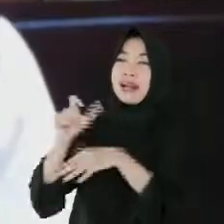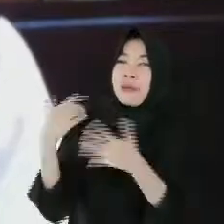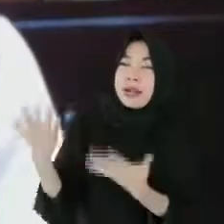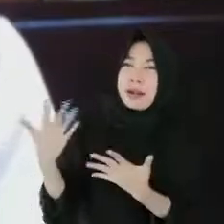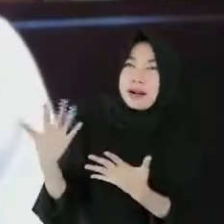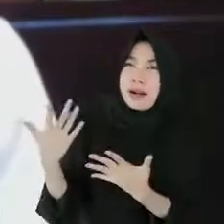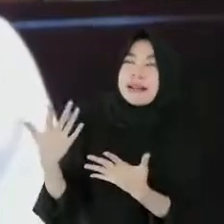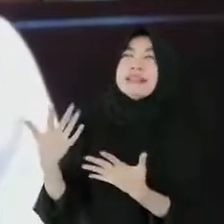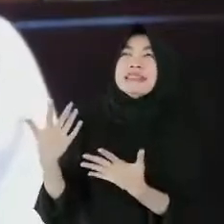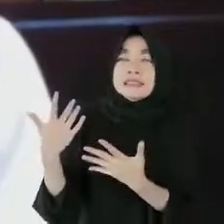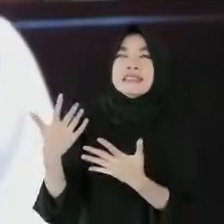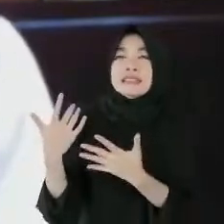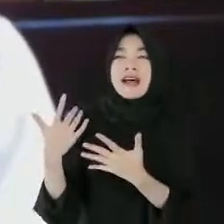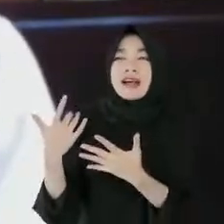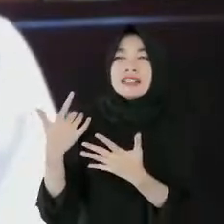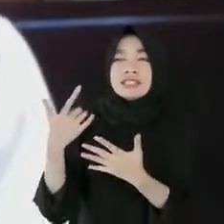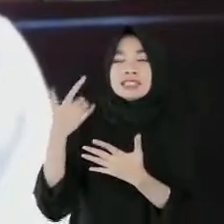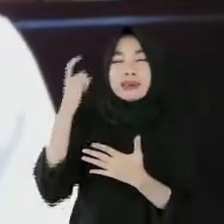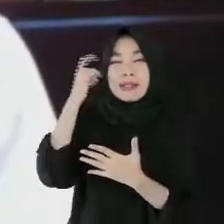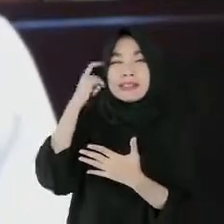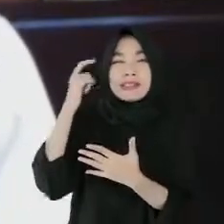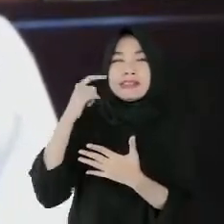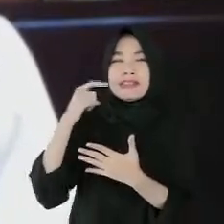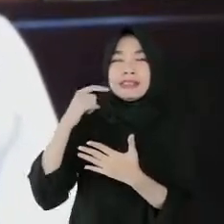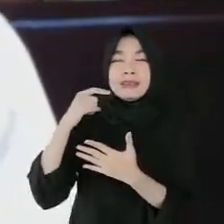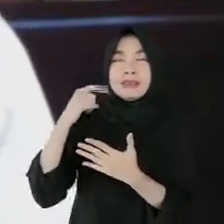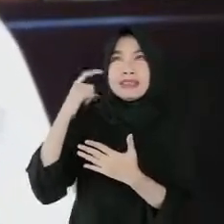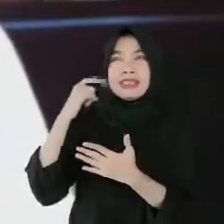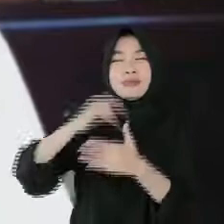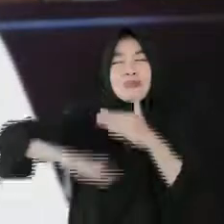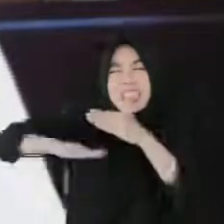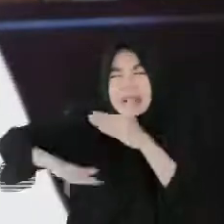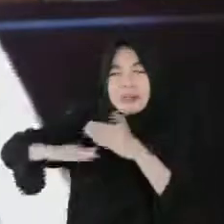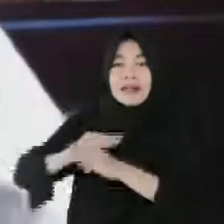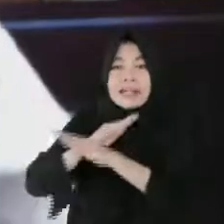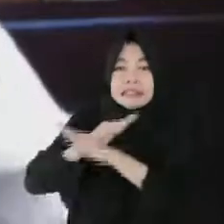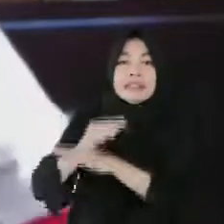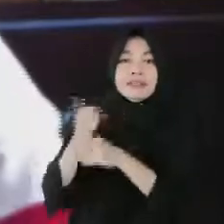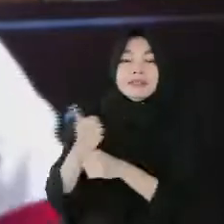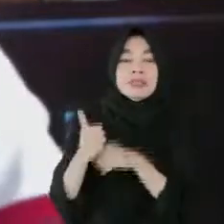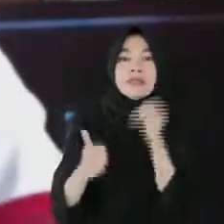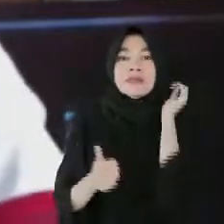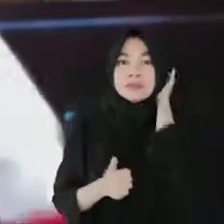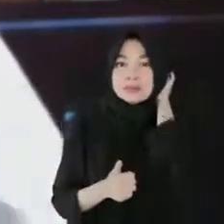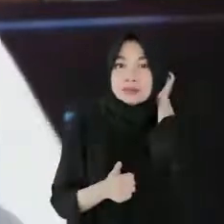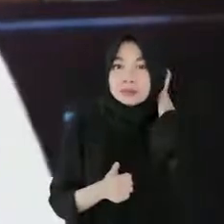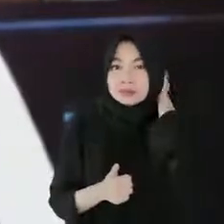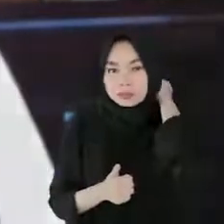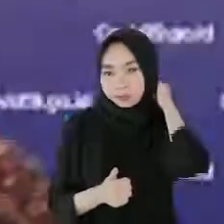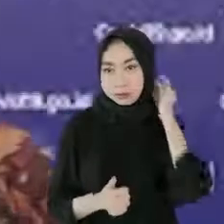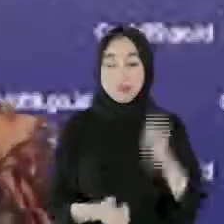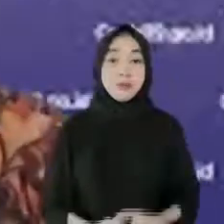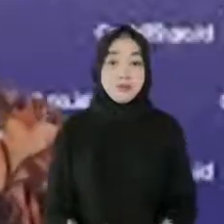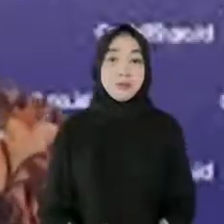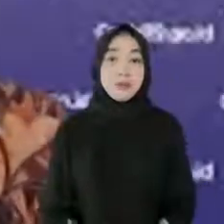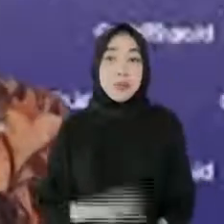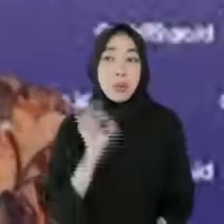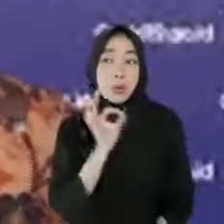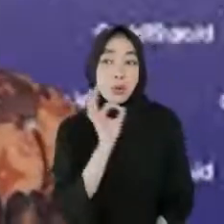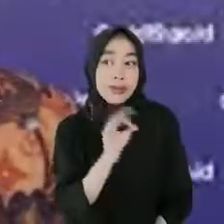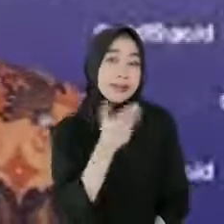Satgas agar itu by ini Mal ini bisa dimodifikasi itu Master baik-baik pada otot